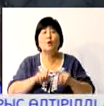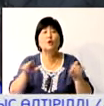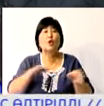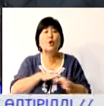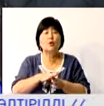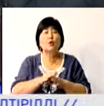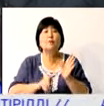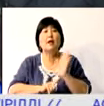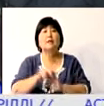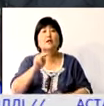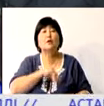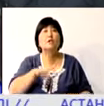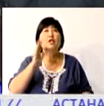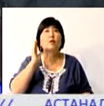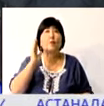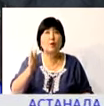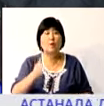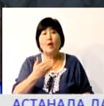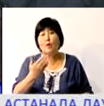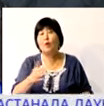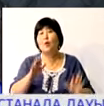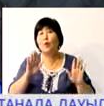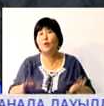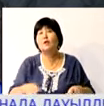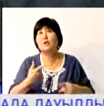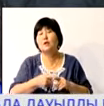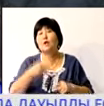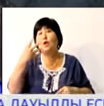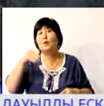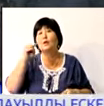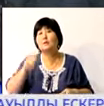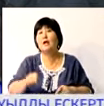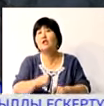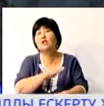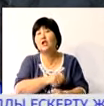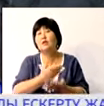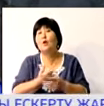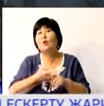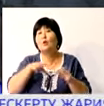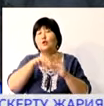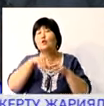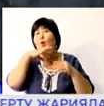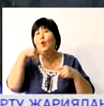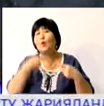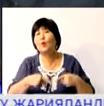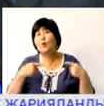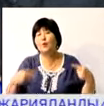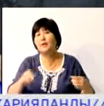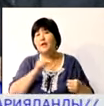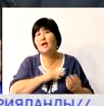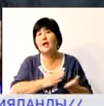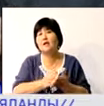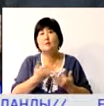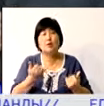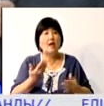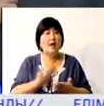толығымен іске қосатын боламыз. Ол орталықта 30 мың шаршы метр, оның ішінде көптеген қызметтер